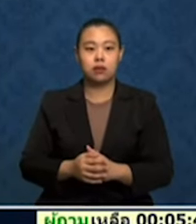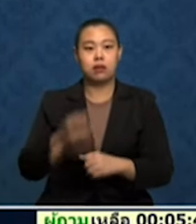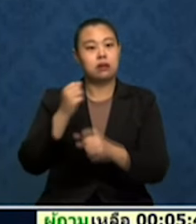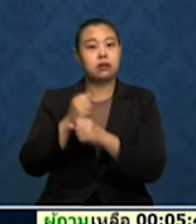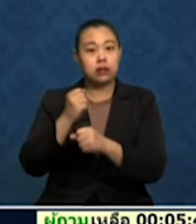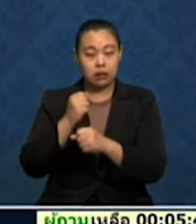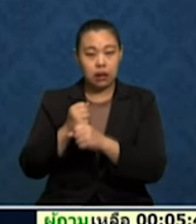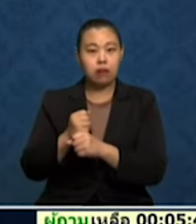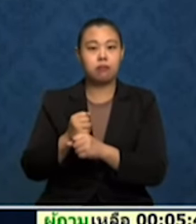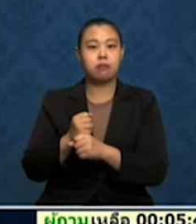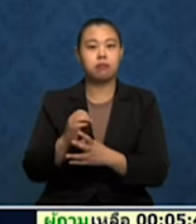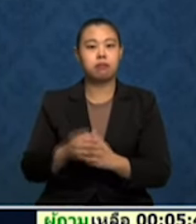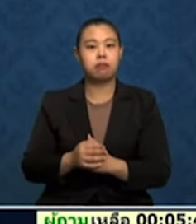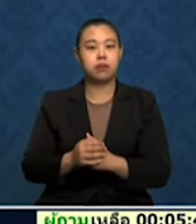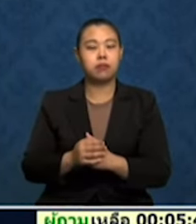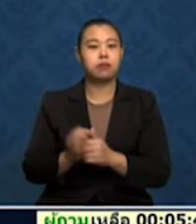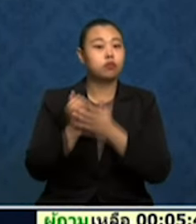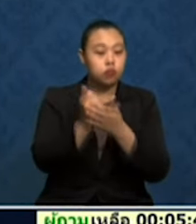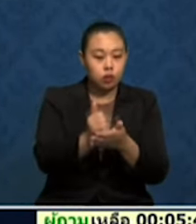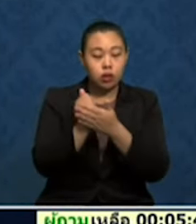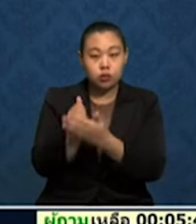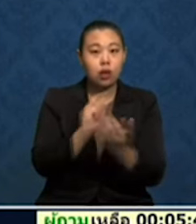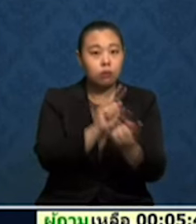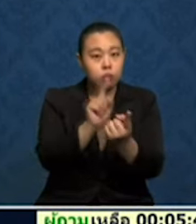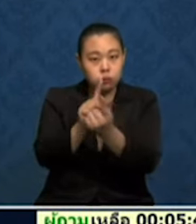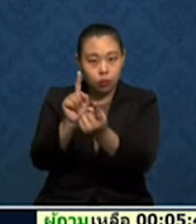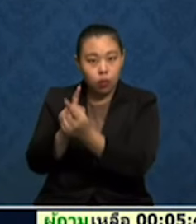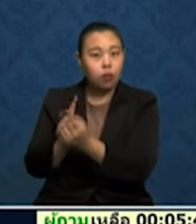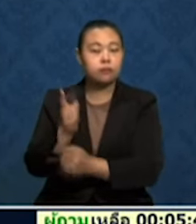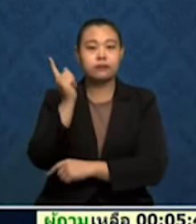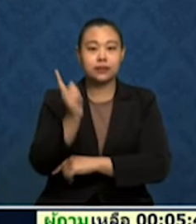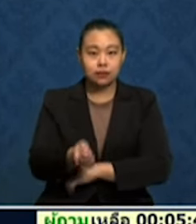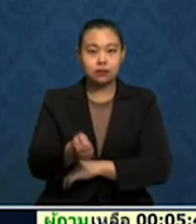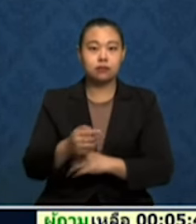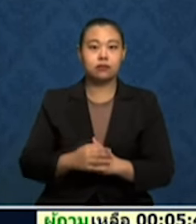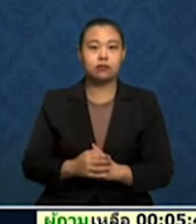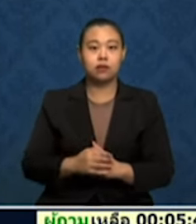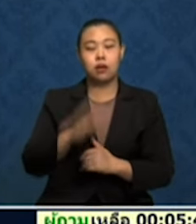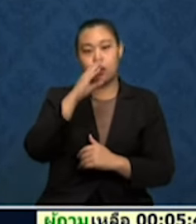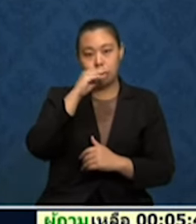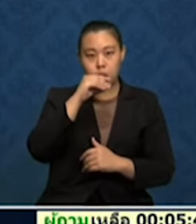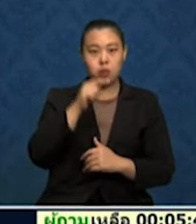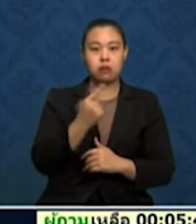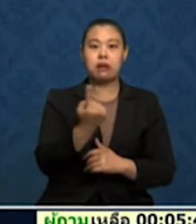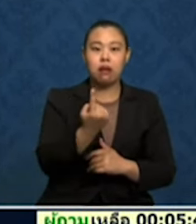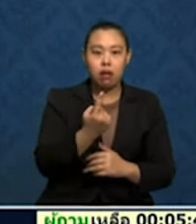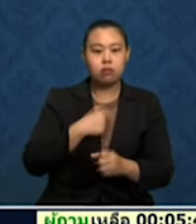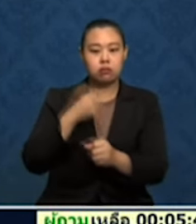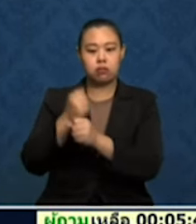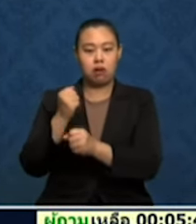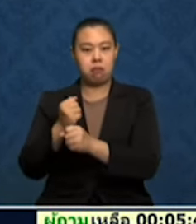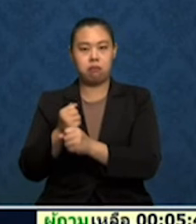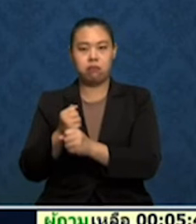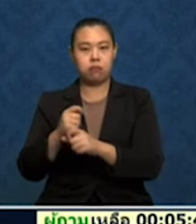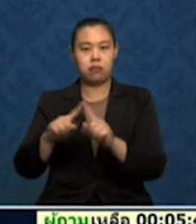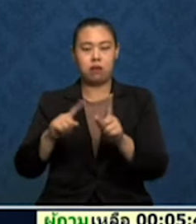ที่จริงๆลงไปช่วยพี่น้องประชาชนในพื้นที่จริงๆถ้าพูดอย่างเดียวแล้วไม่ทำสถานการณ์ก็คงไม่สาม